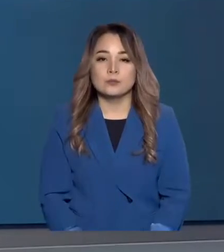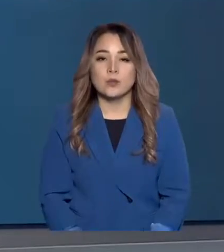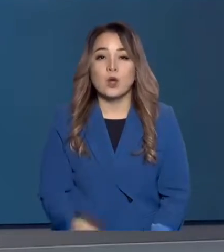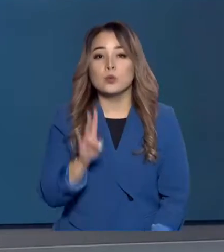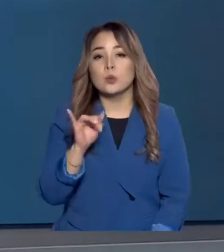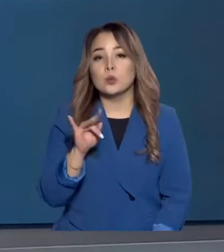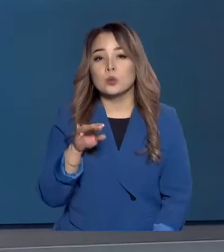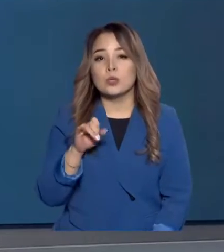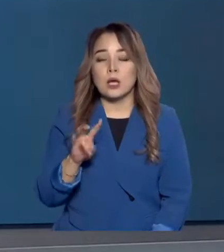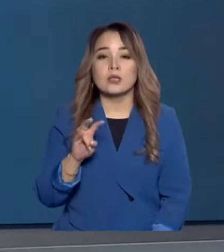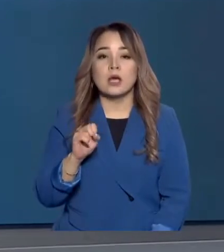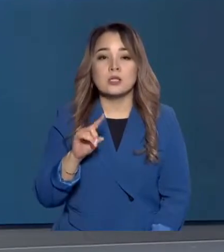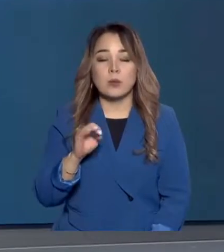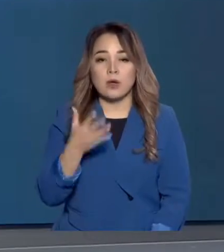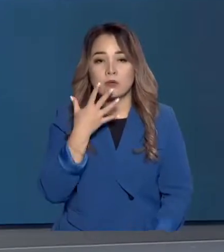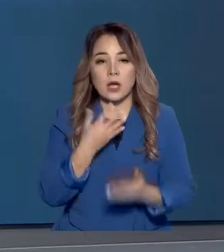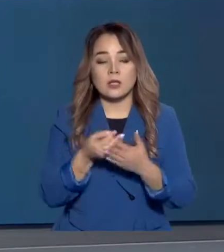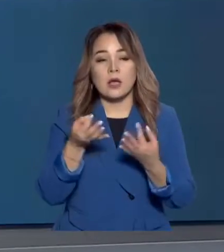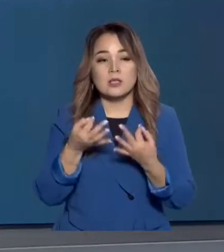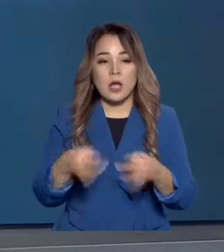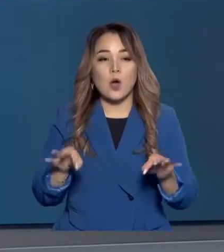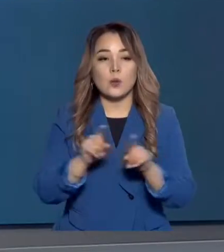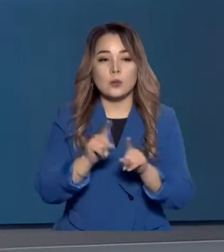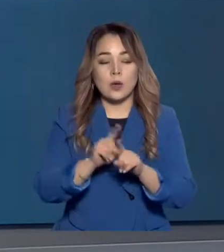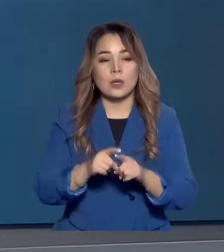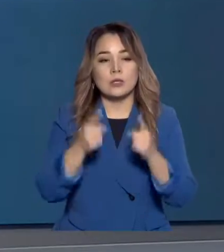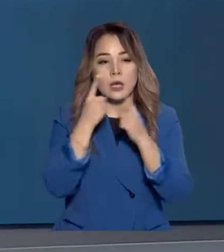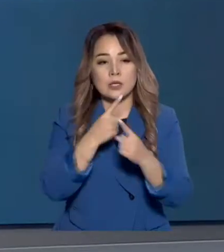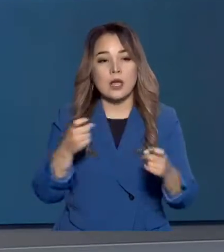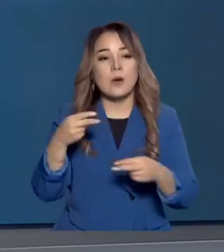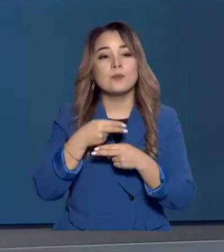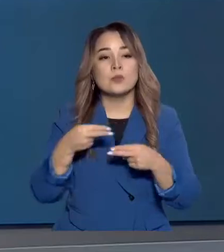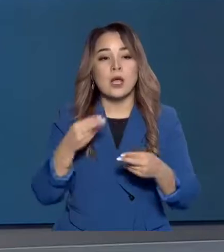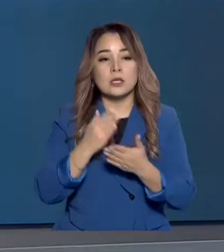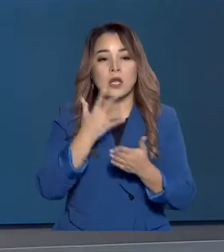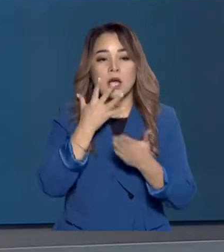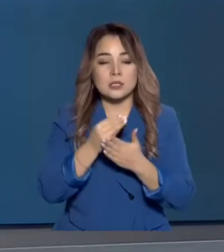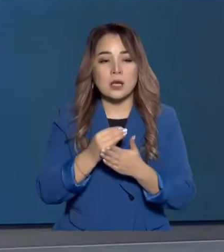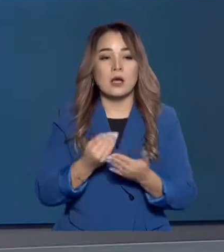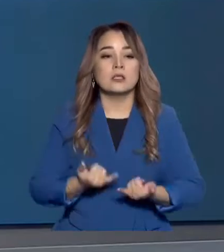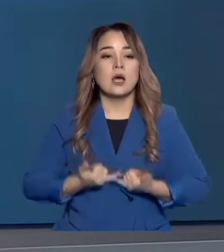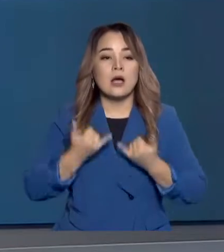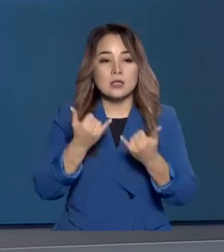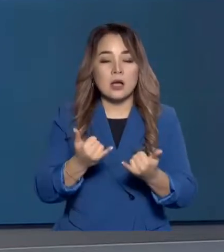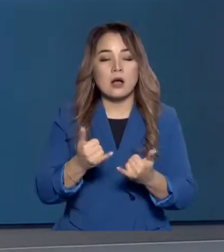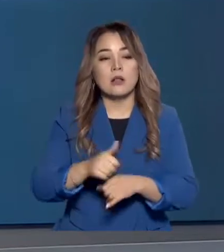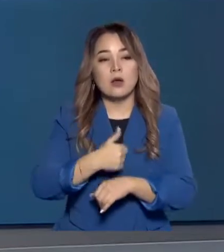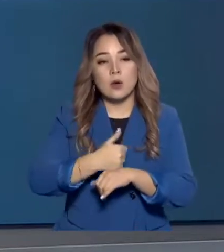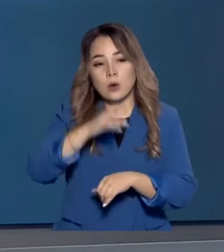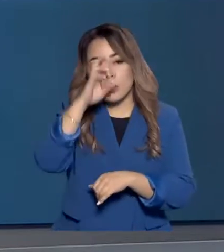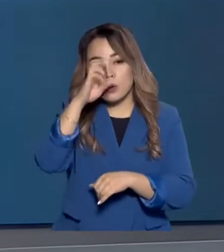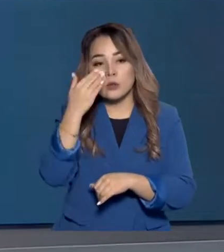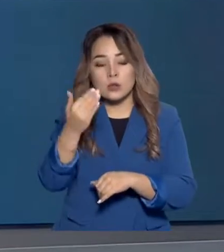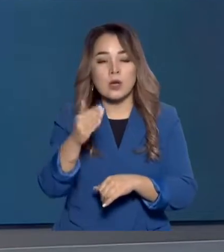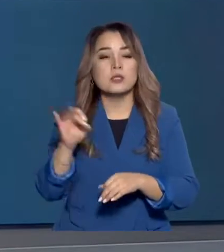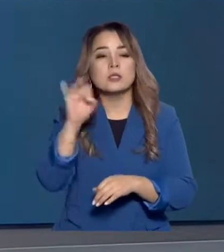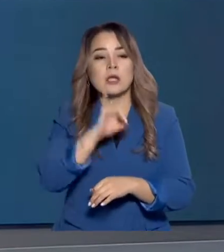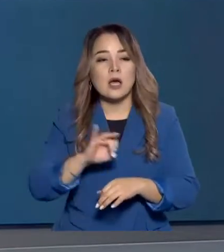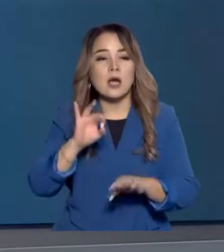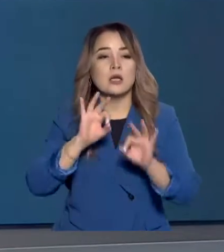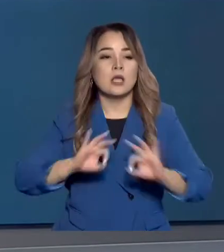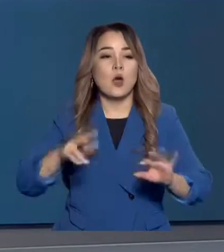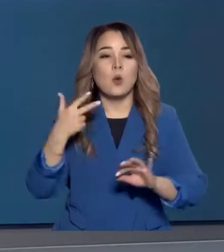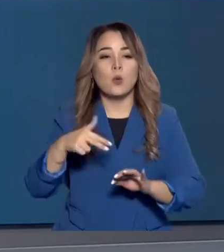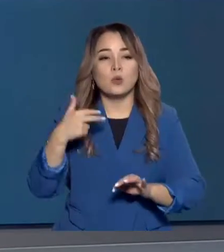Сондай-ақ Нұрсұлтан Назарбаевтың егемендікке арналған мақаласы жарияланды. Тәуелсіздік тағылымы деп аталатын мақалада елбасы өткен күндерді шолып, 30